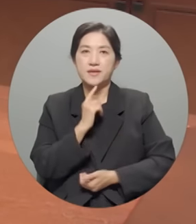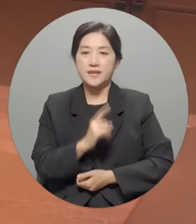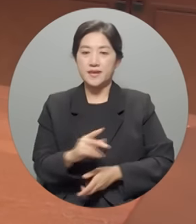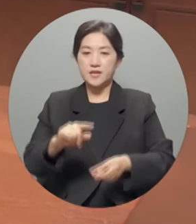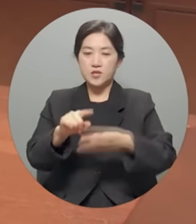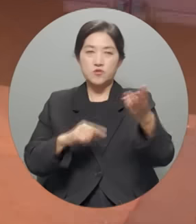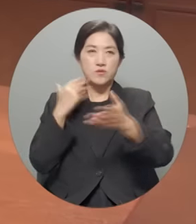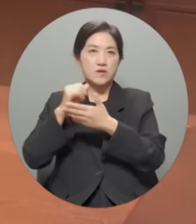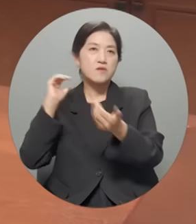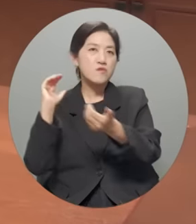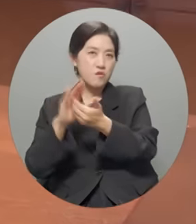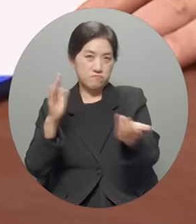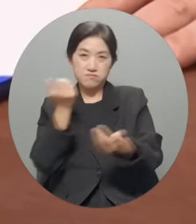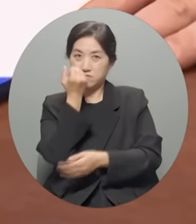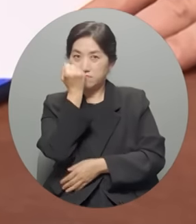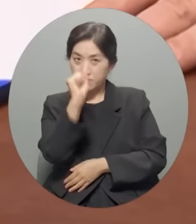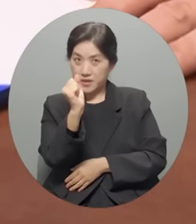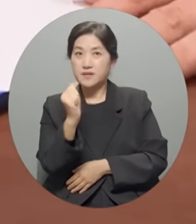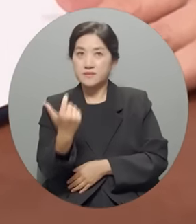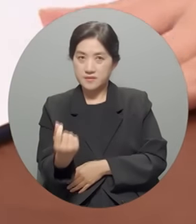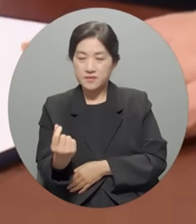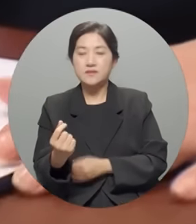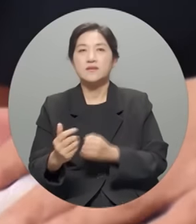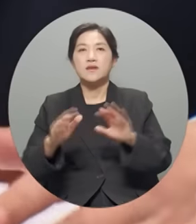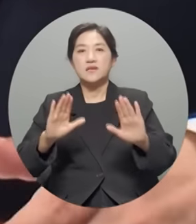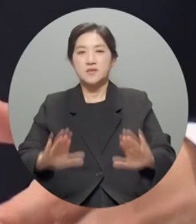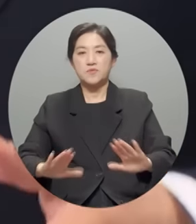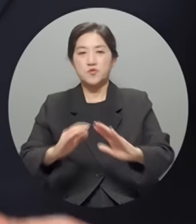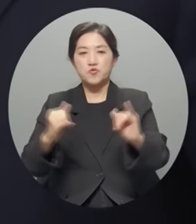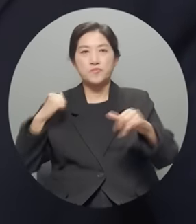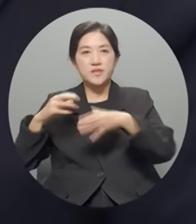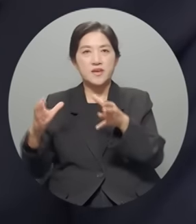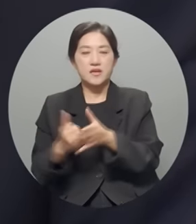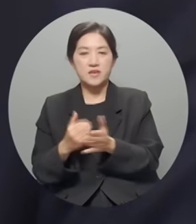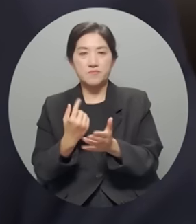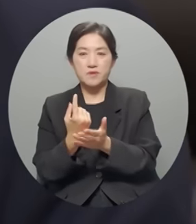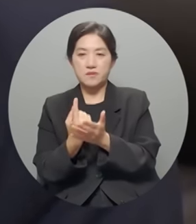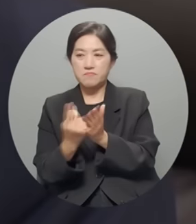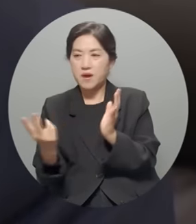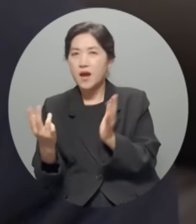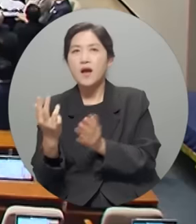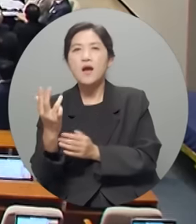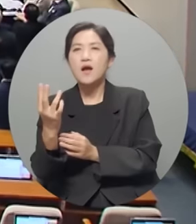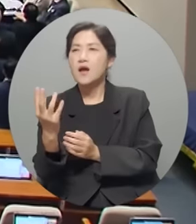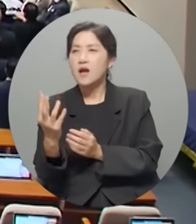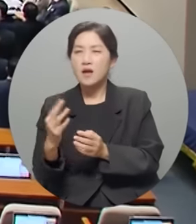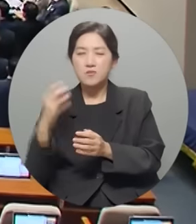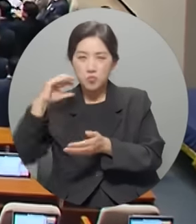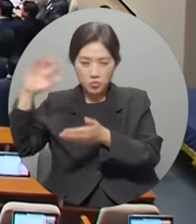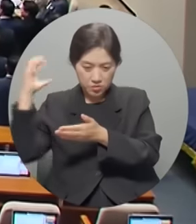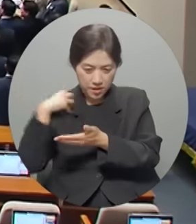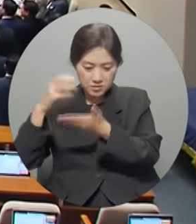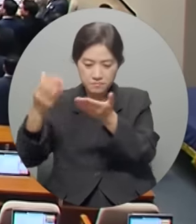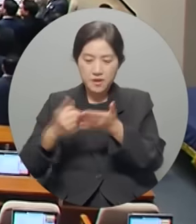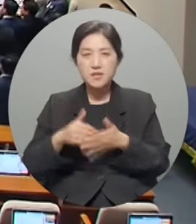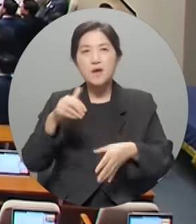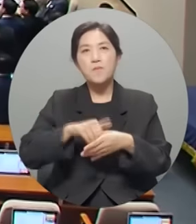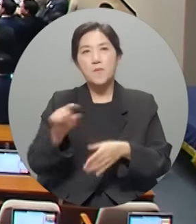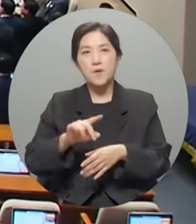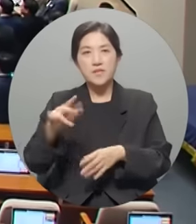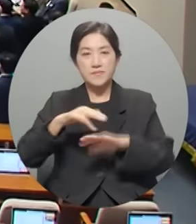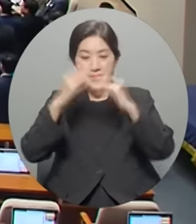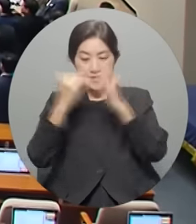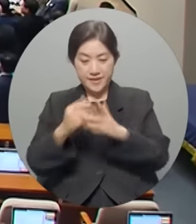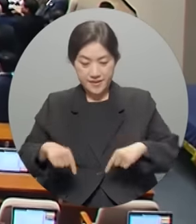대통령의 거부권 행사가 확실시 되는데 이번에도 국민의힘 이탈표 규모가 관심입니다. 300명 전원이 참여할